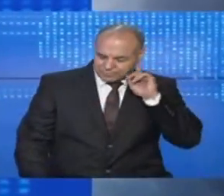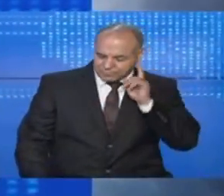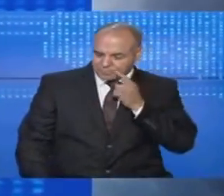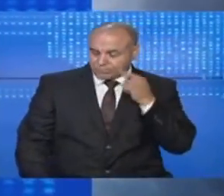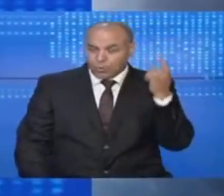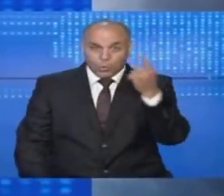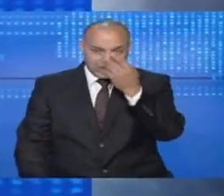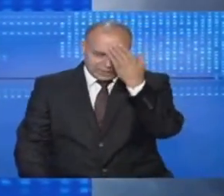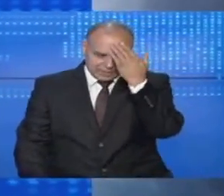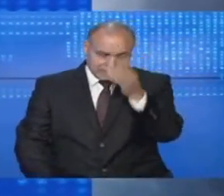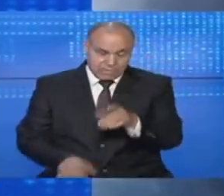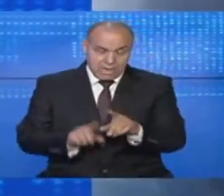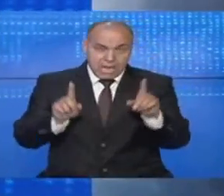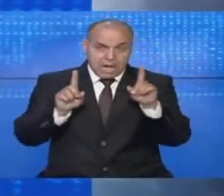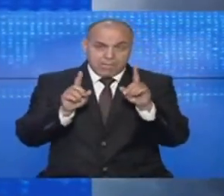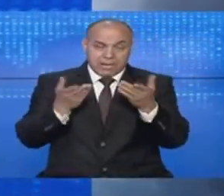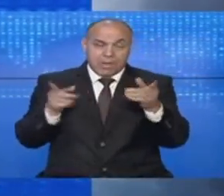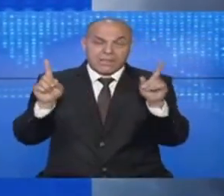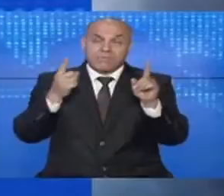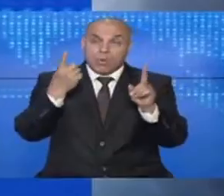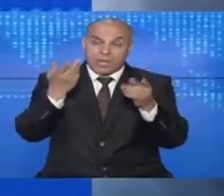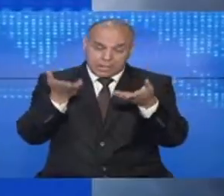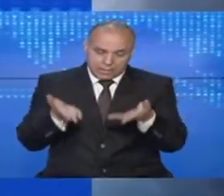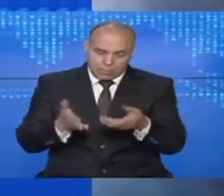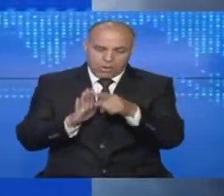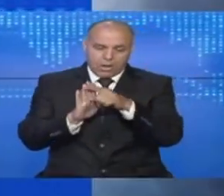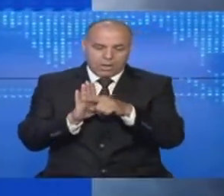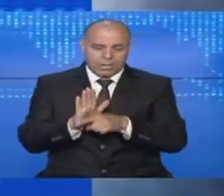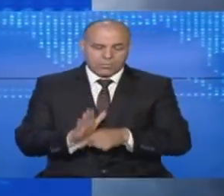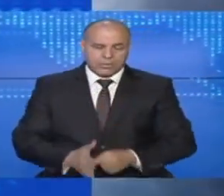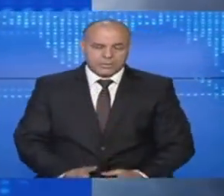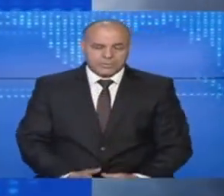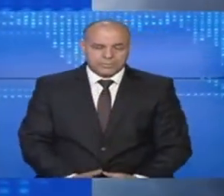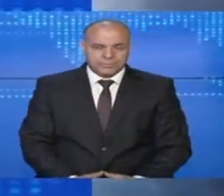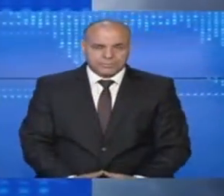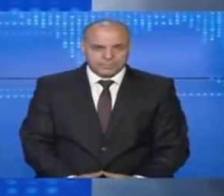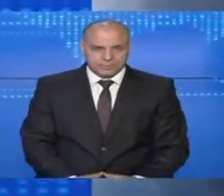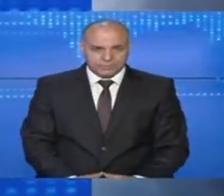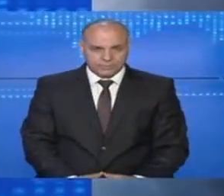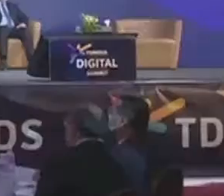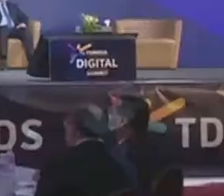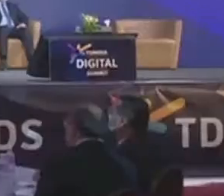بكم مشاهدينا إلى نشرة الأخبار من القناة الوطنية الأولى، ونستهلها بالعناوين.